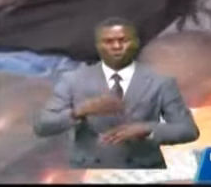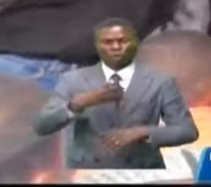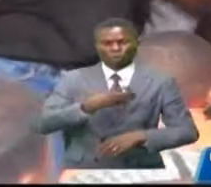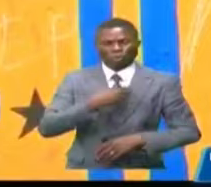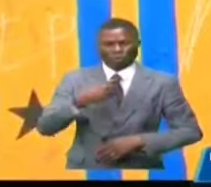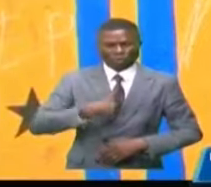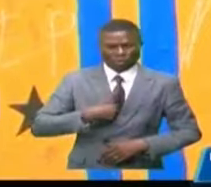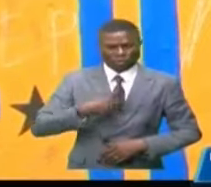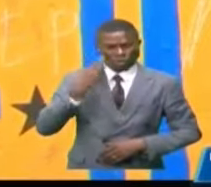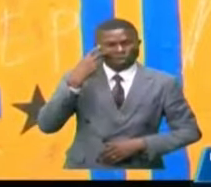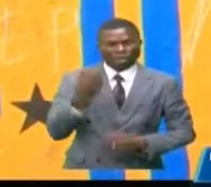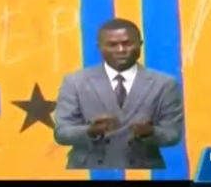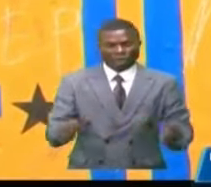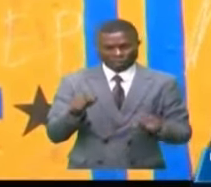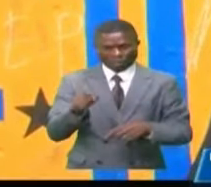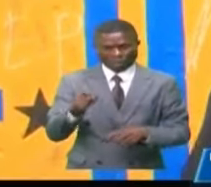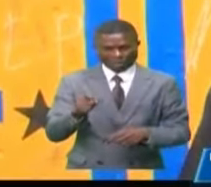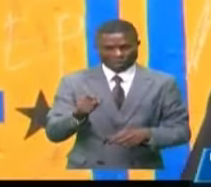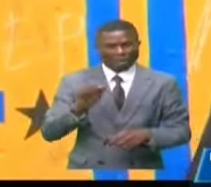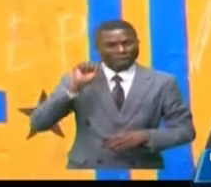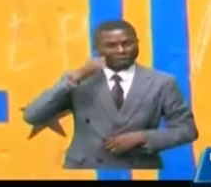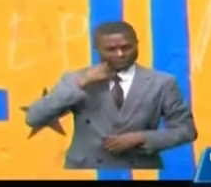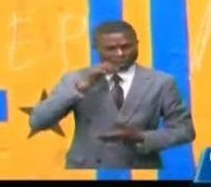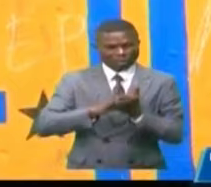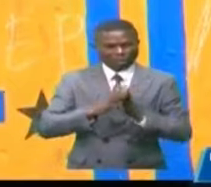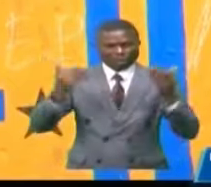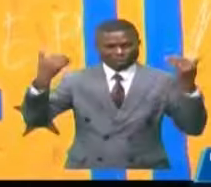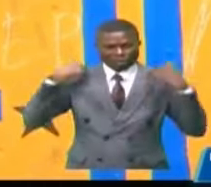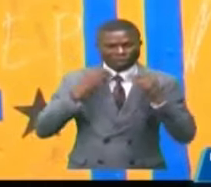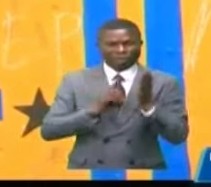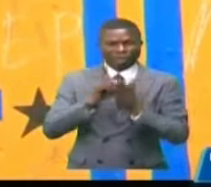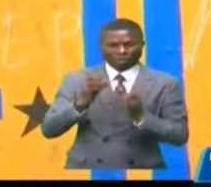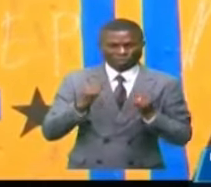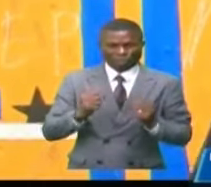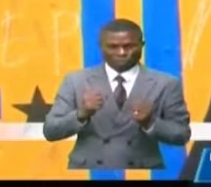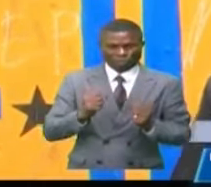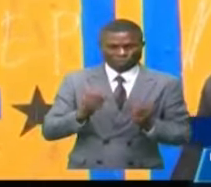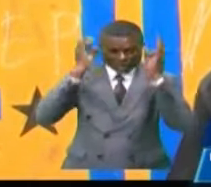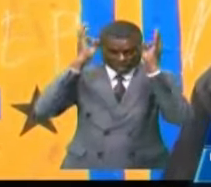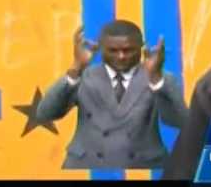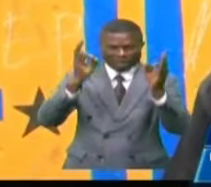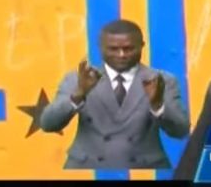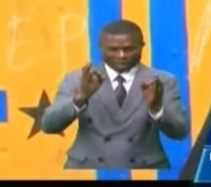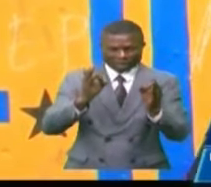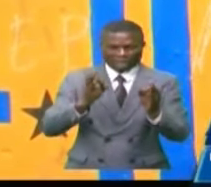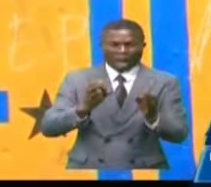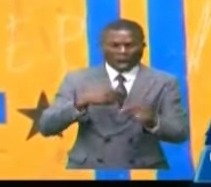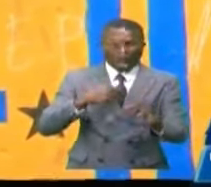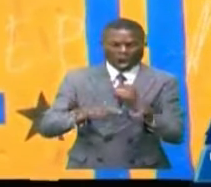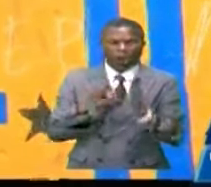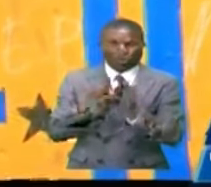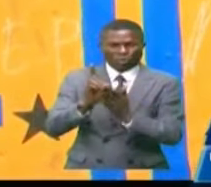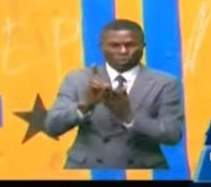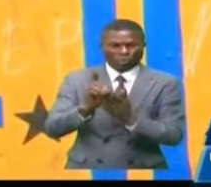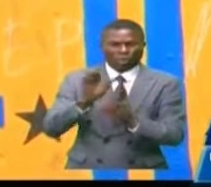voir ces enfants aujourd'hui, demain, artères de développement durable. Et l'éducation est le socle de développement